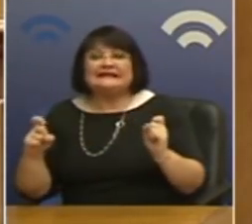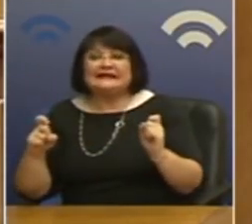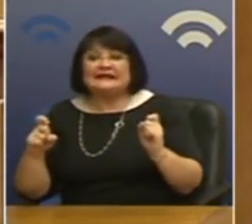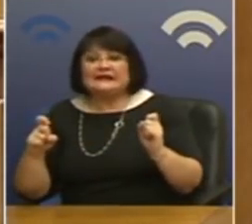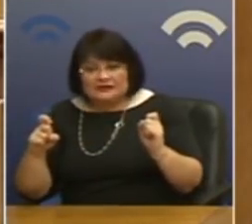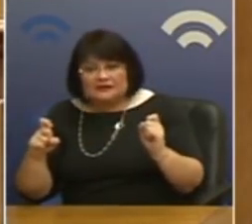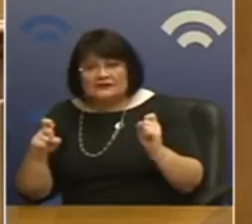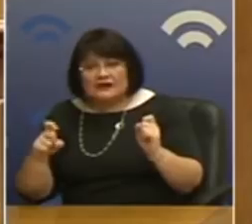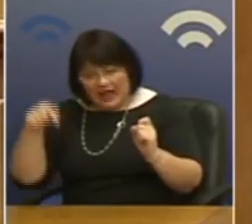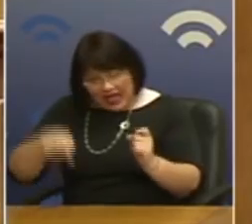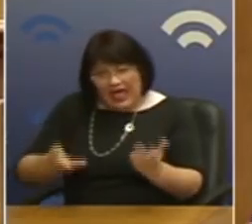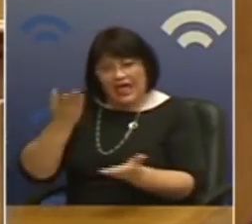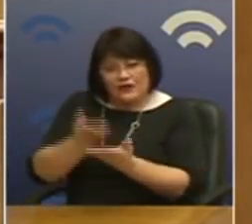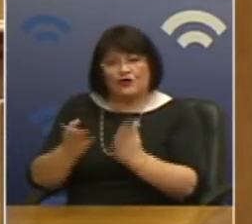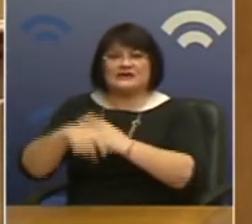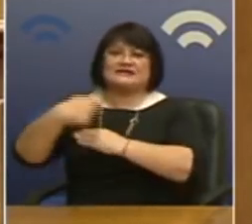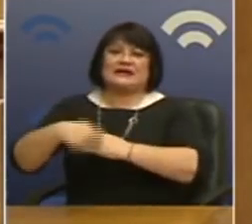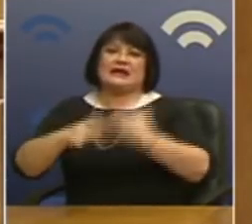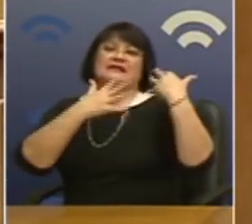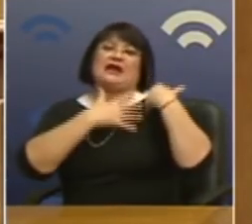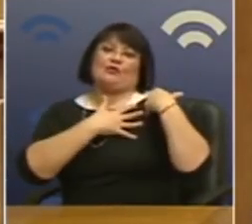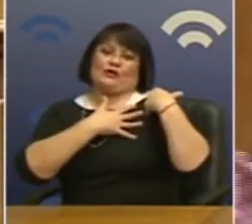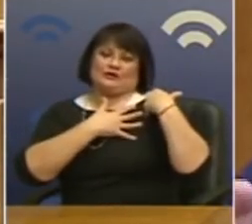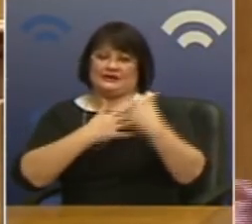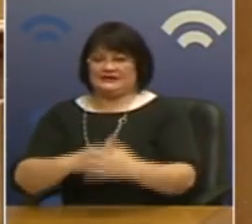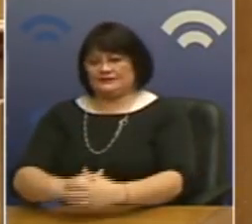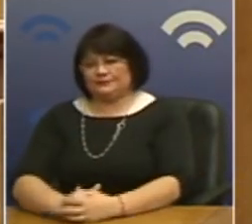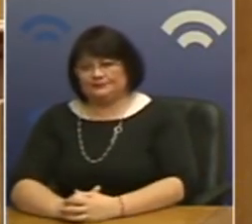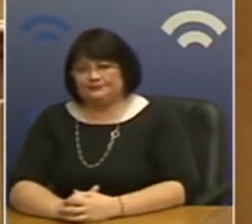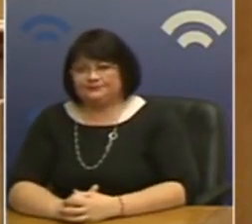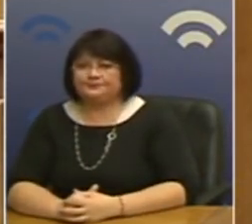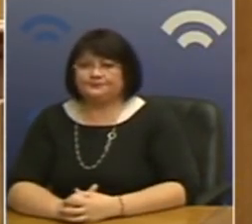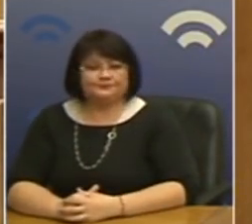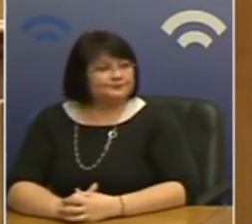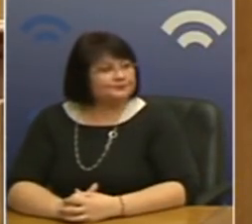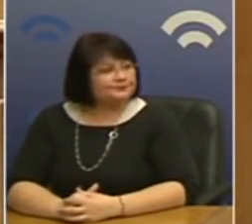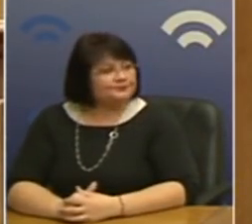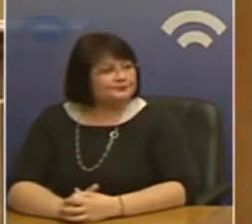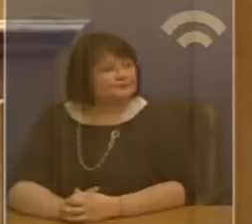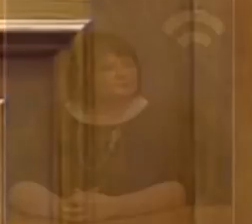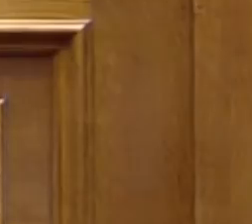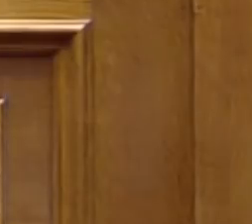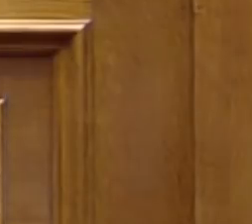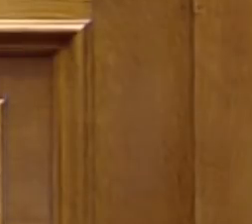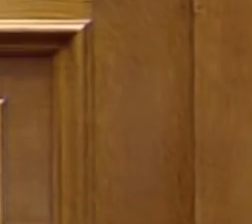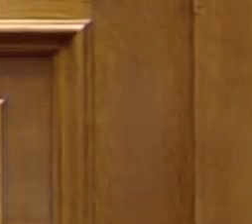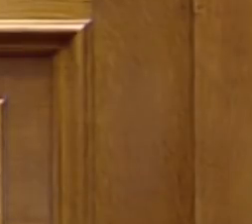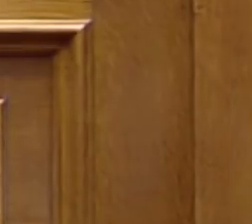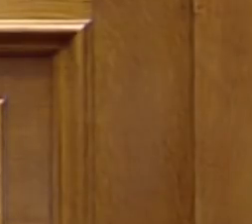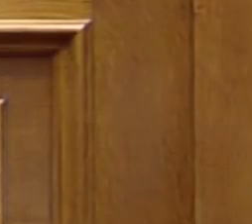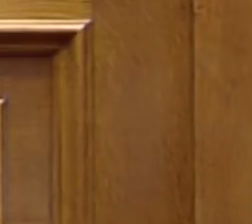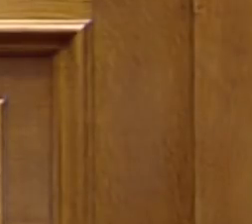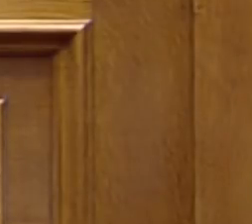ανάθεση στη Βουλή εισαγγελικών αρμοδιοτήτων, που τελικά, όπως έχει δείξει η εμπειρία, αυτές οι